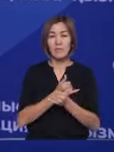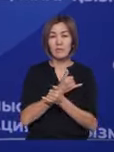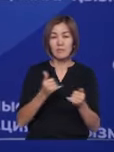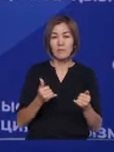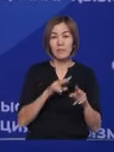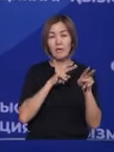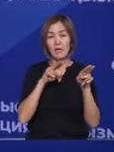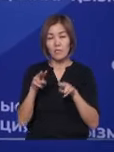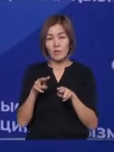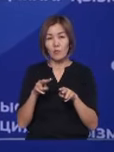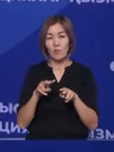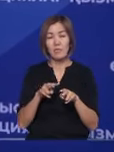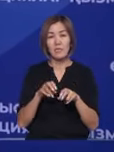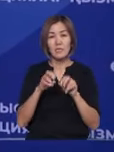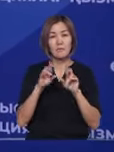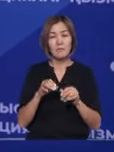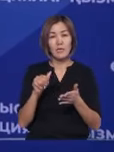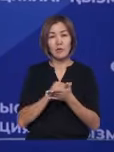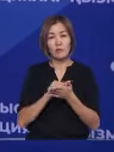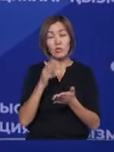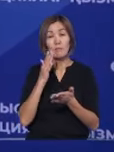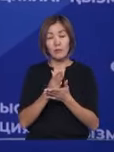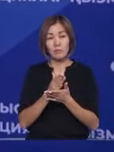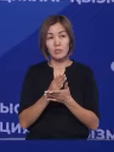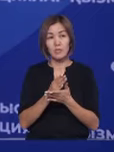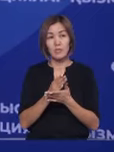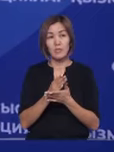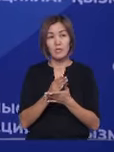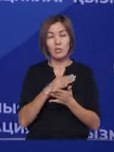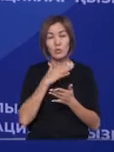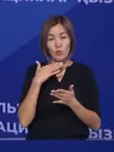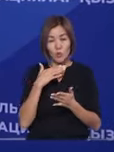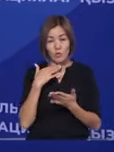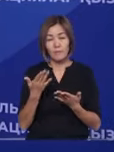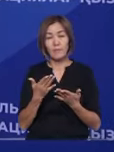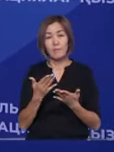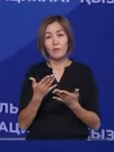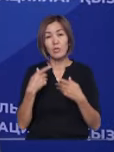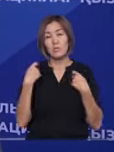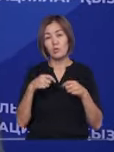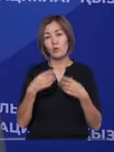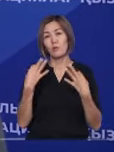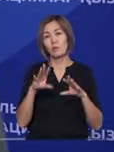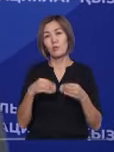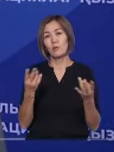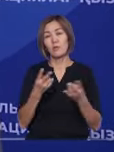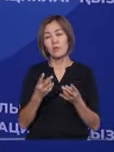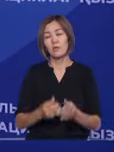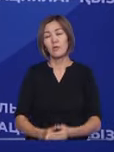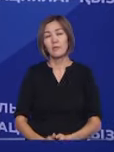қызметтің қадағалауымен және де арнайы құжаттар бар болған кезде ғана сойылып, одан кейін оны ары қарай сатуға рұқсат